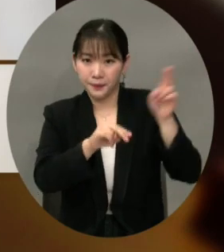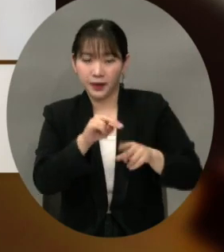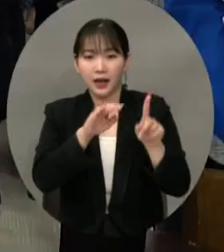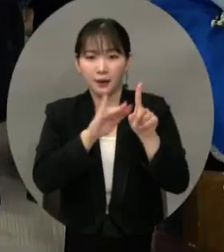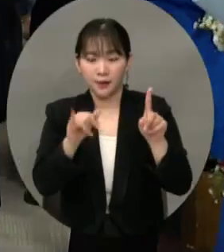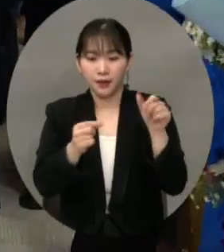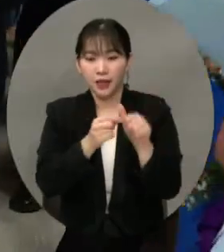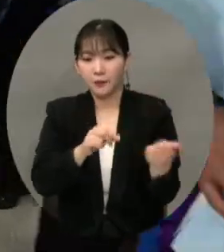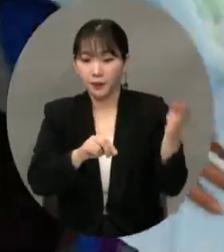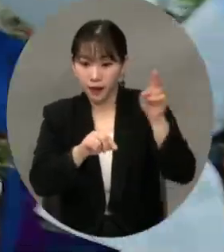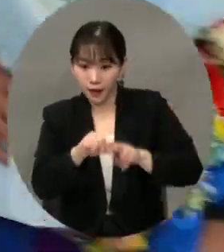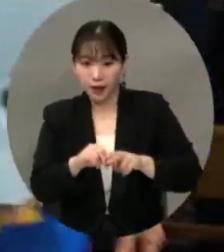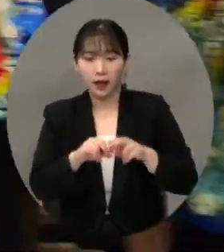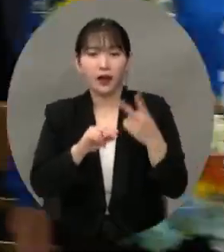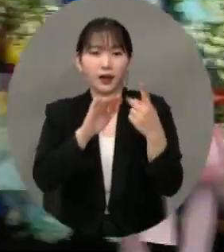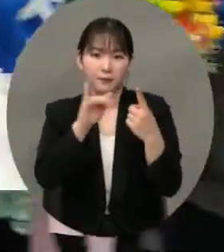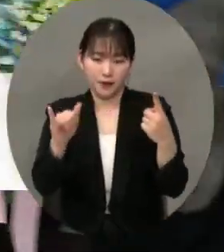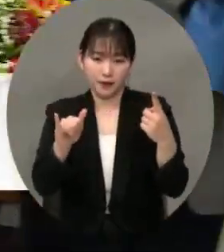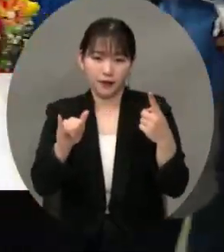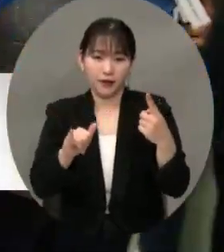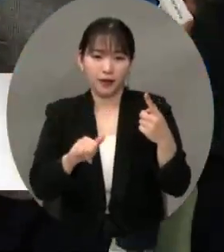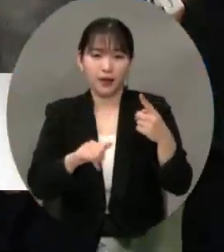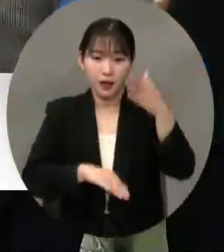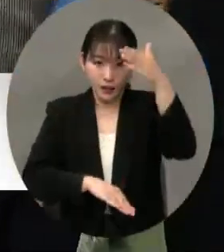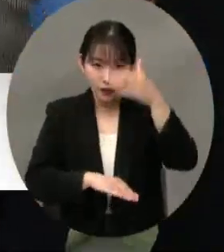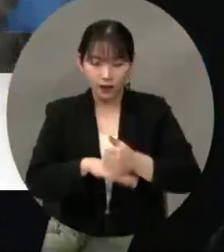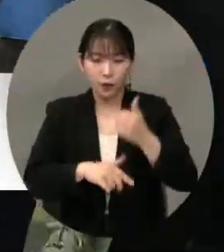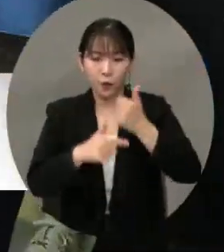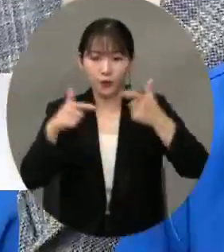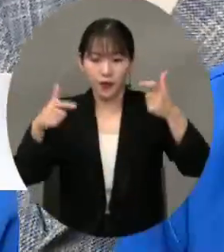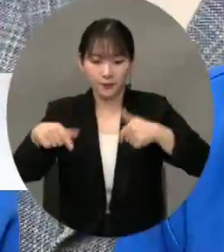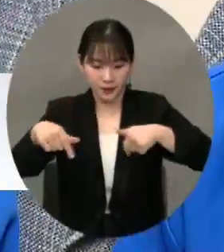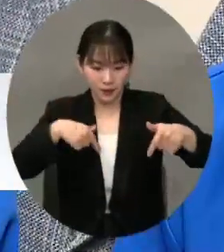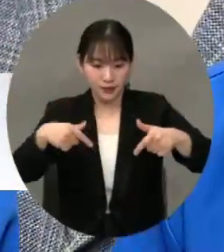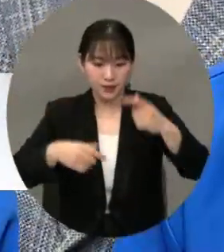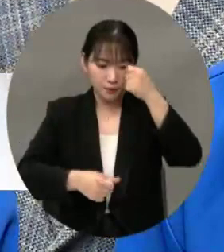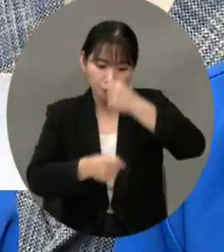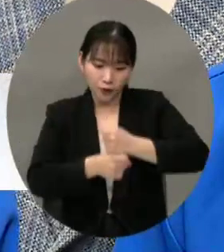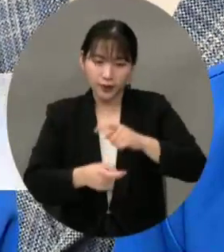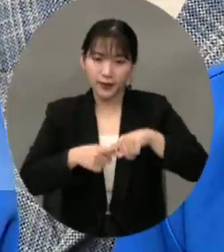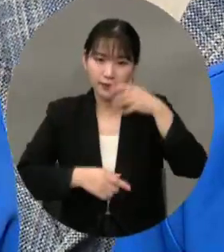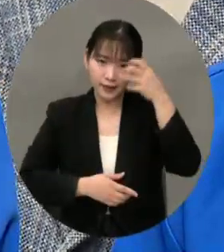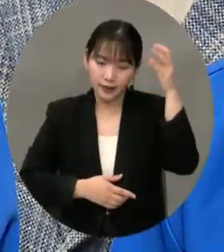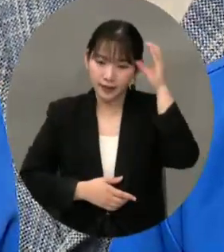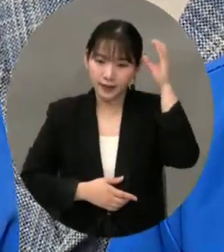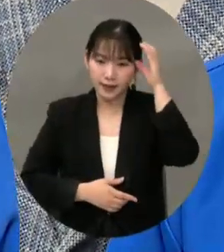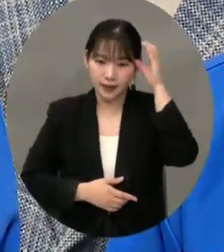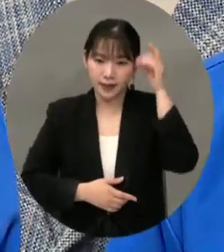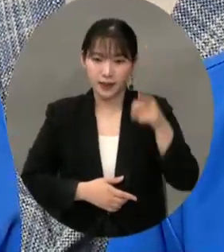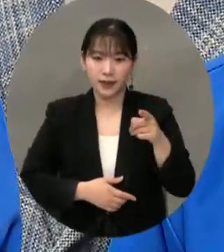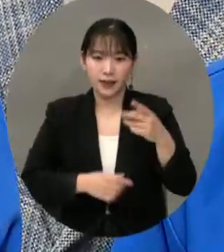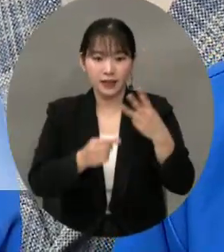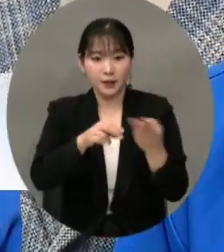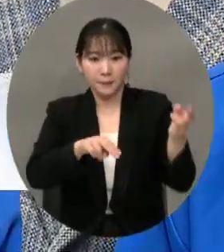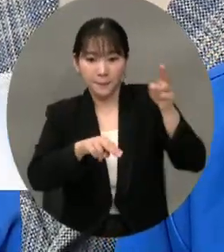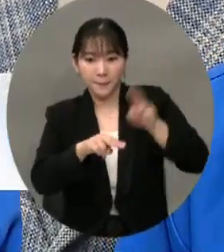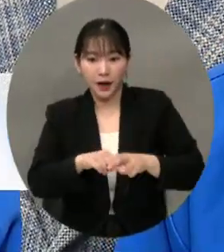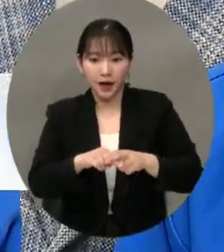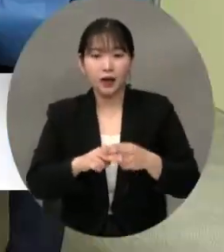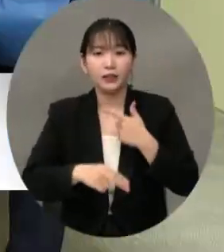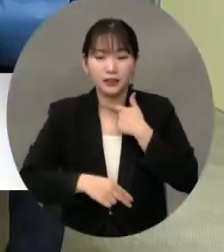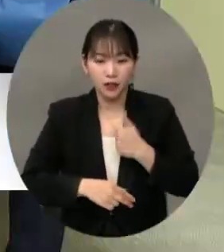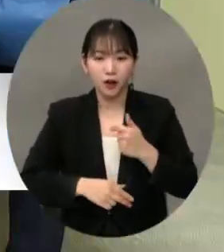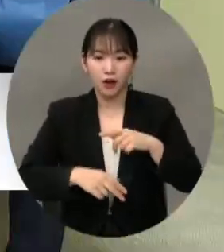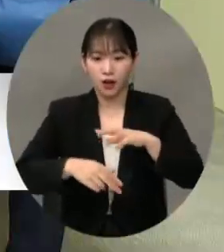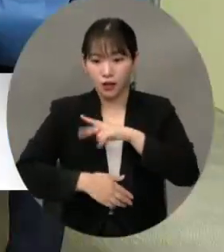나타났습니다. 제22대 총선 결과 호남 정치 복원에 대한 기대감도 나타나고 있습니다. 3선 이상의 중량급